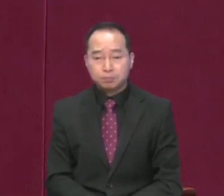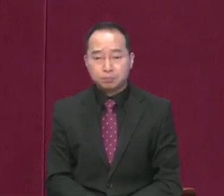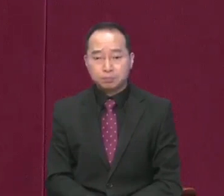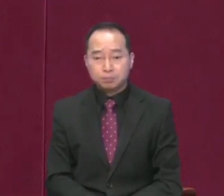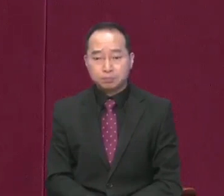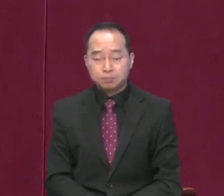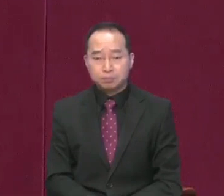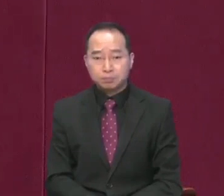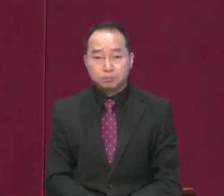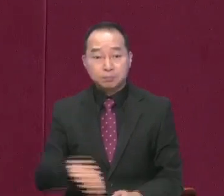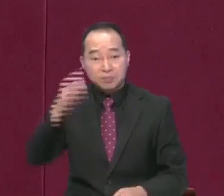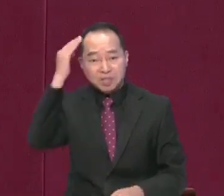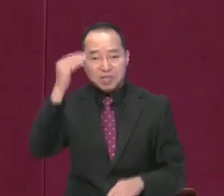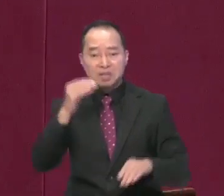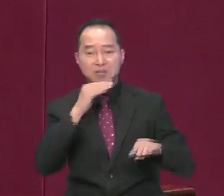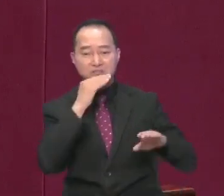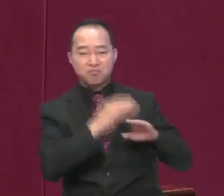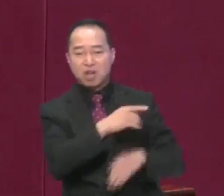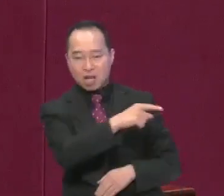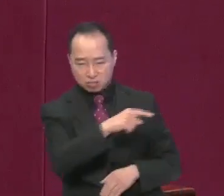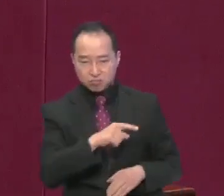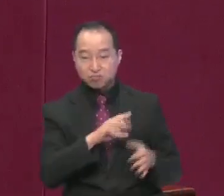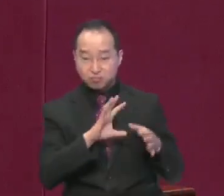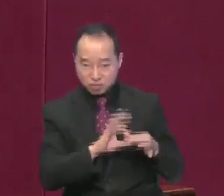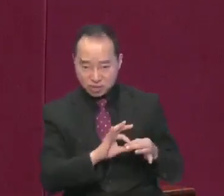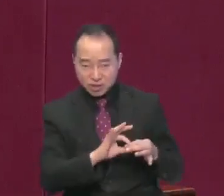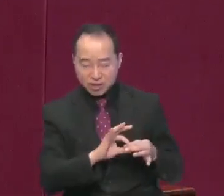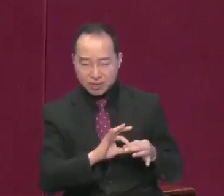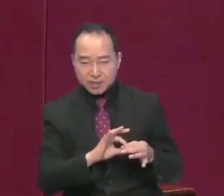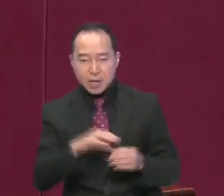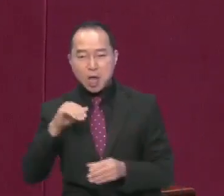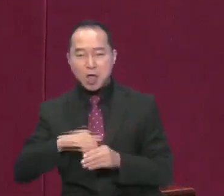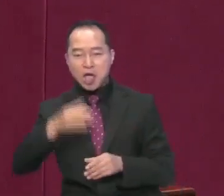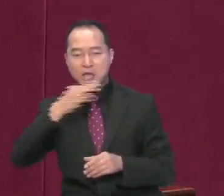운명마저 정쟁의 대상으로 악용하는 것은 무책임합니다.